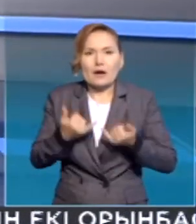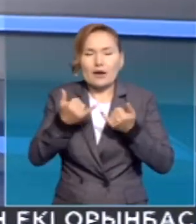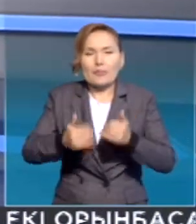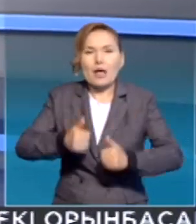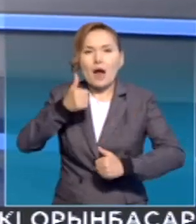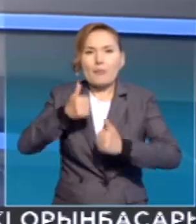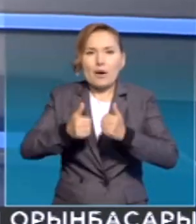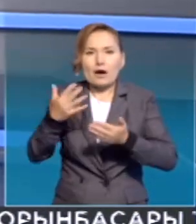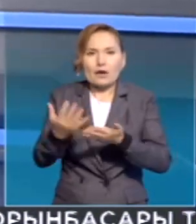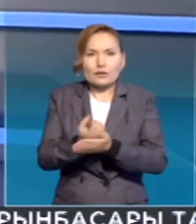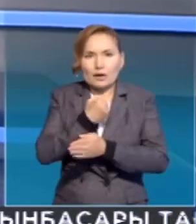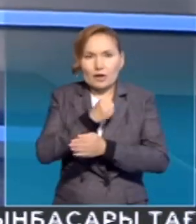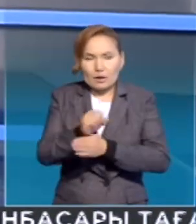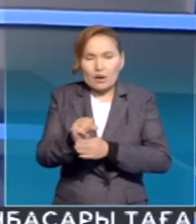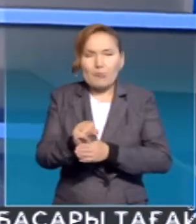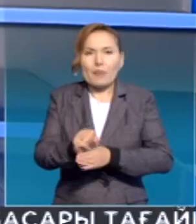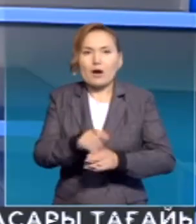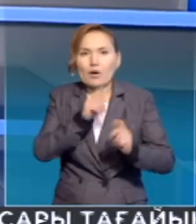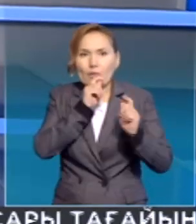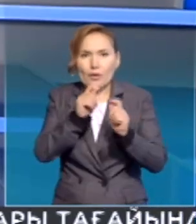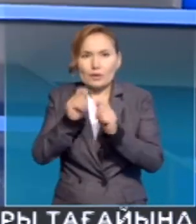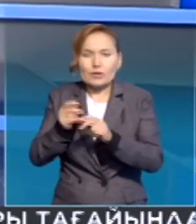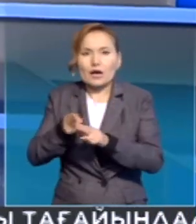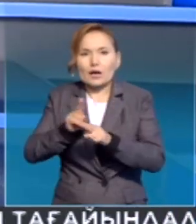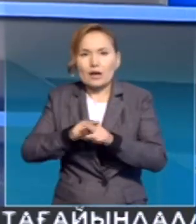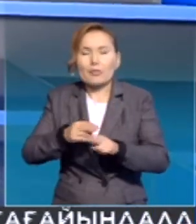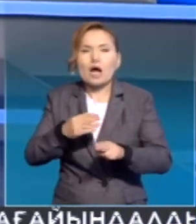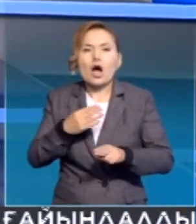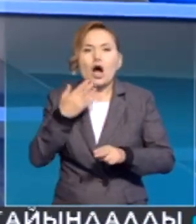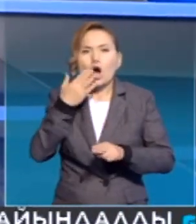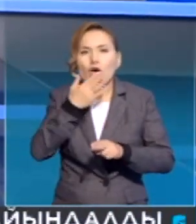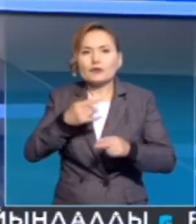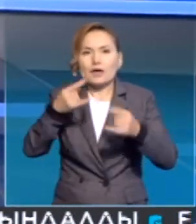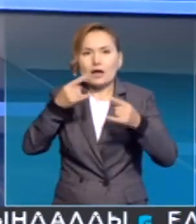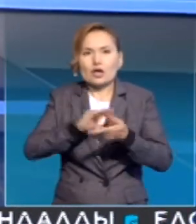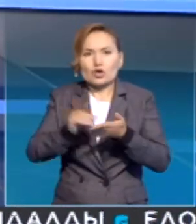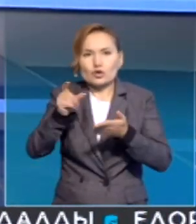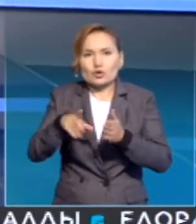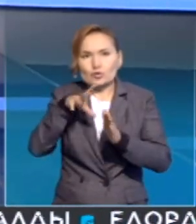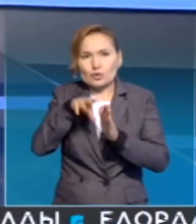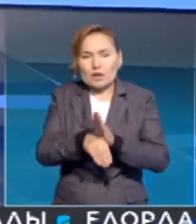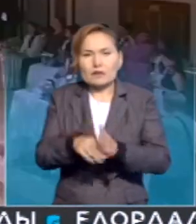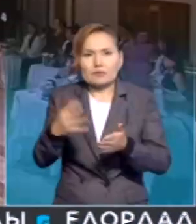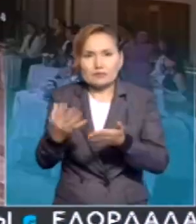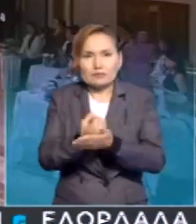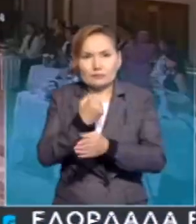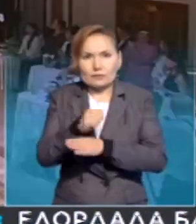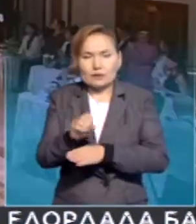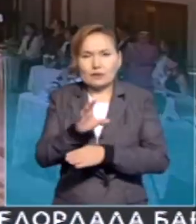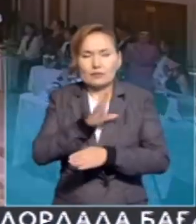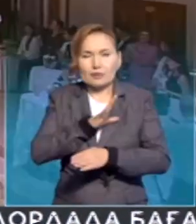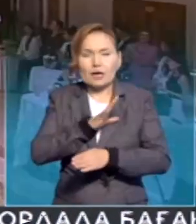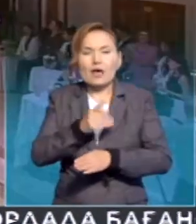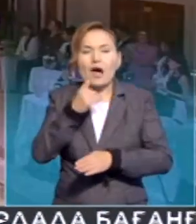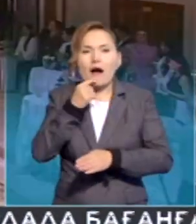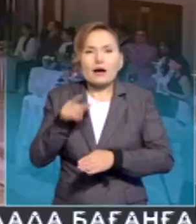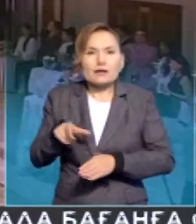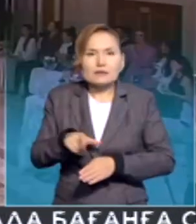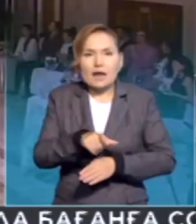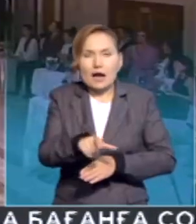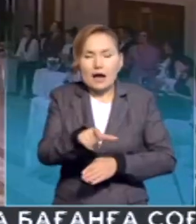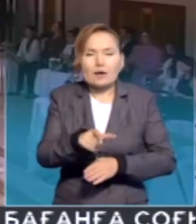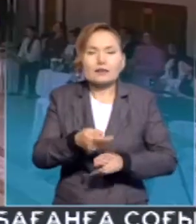байқауы қорытындыланып, салтанатты шара өтті. Үздіктер қатарында ұлттық арнаның журналистері де бар. Қызыл кілем әсемімен